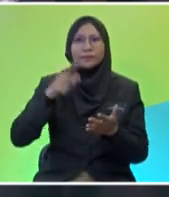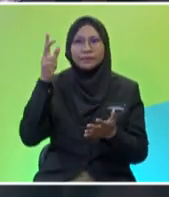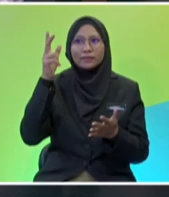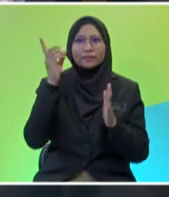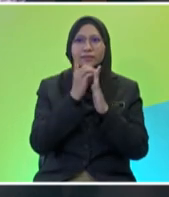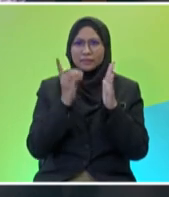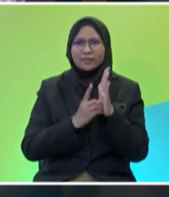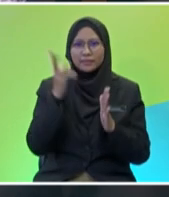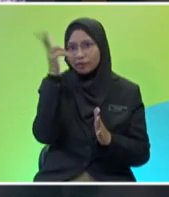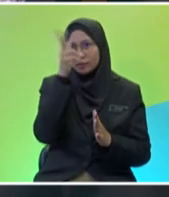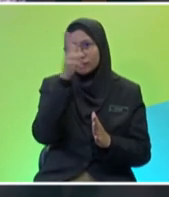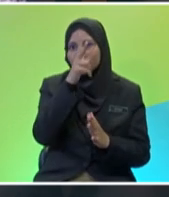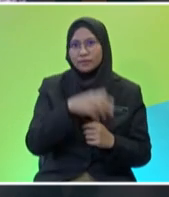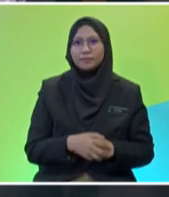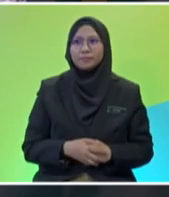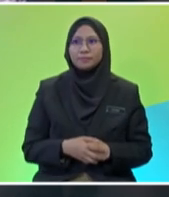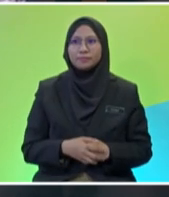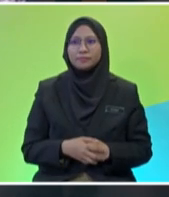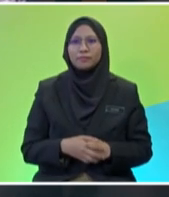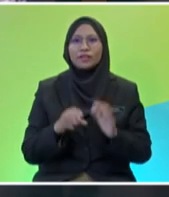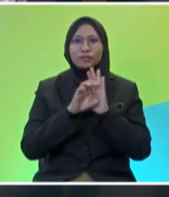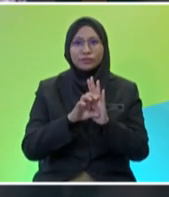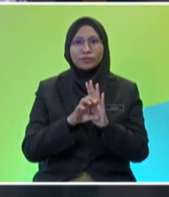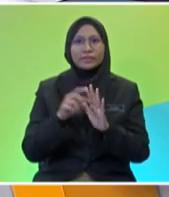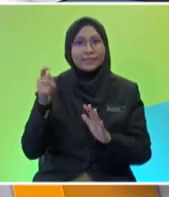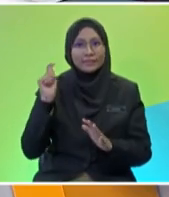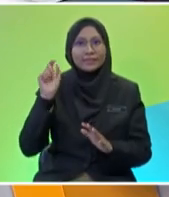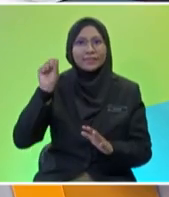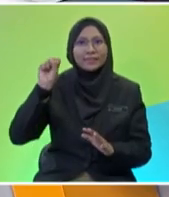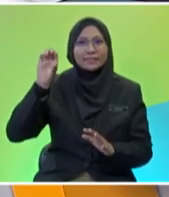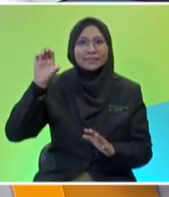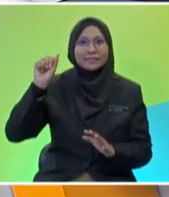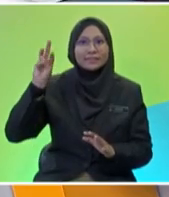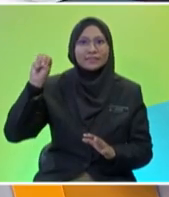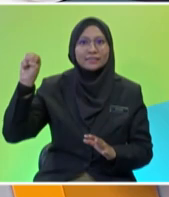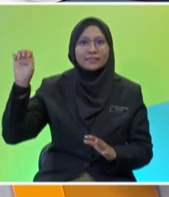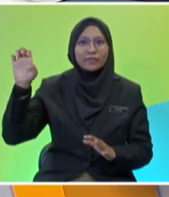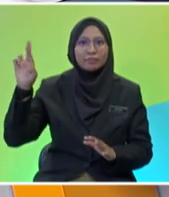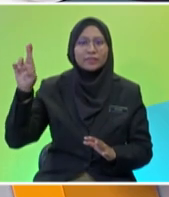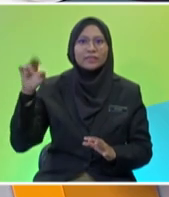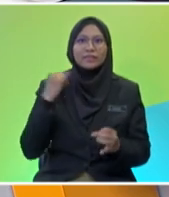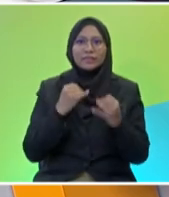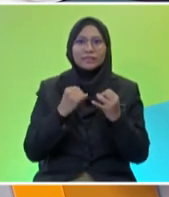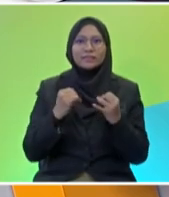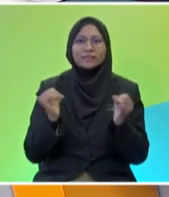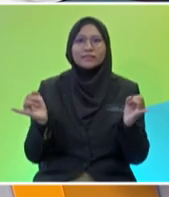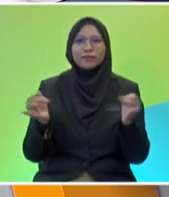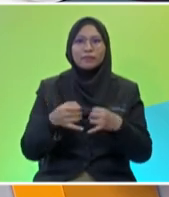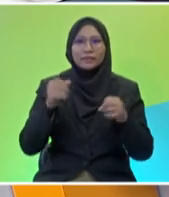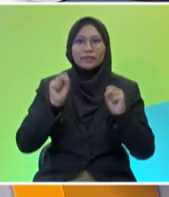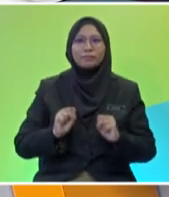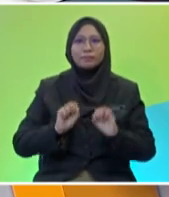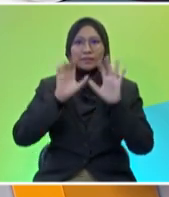angka tadi contoh mereka tidak mendapat langkah yang patut yang mereka buat kalau terkena